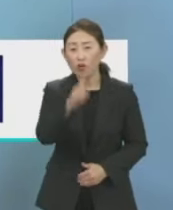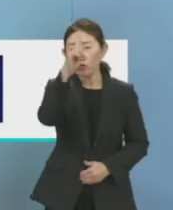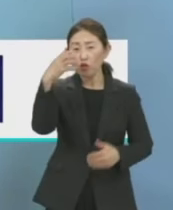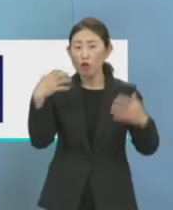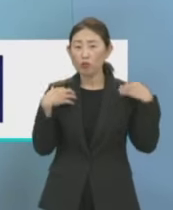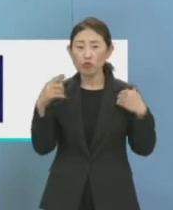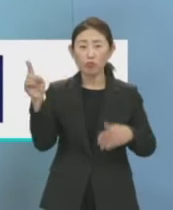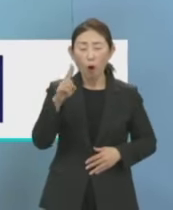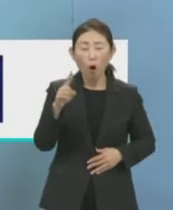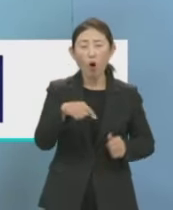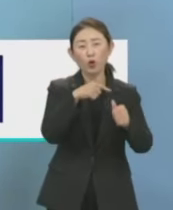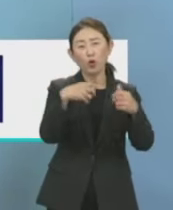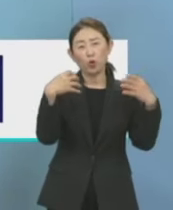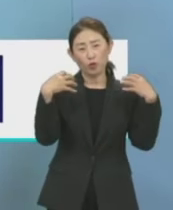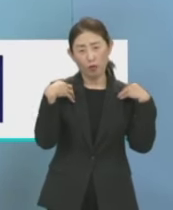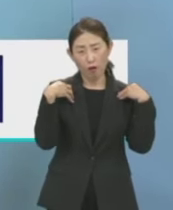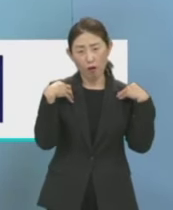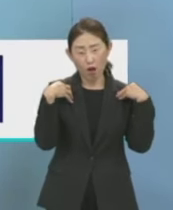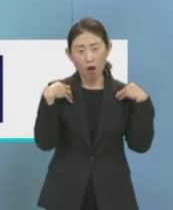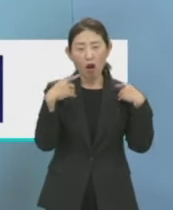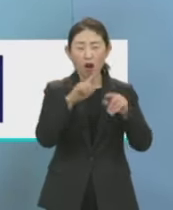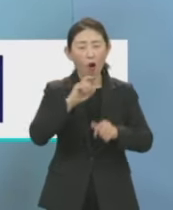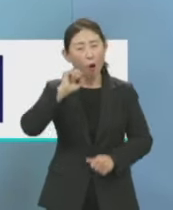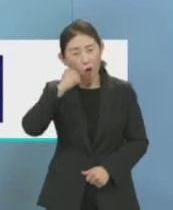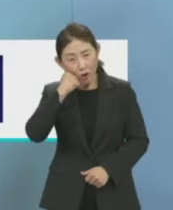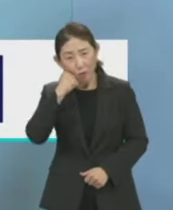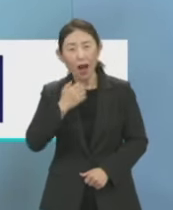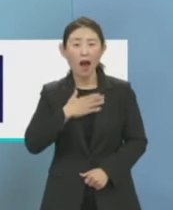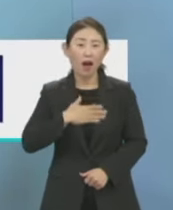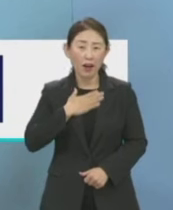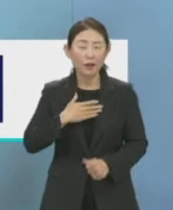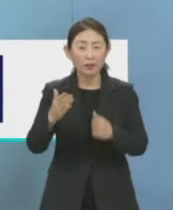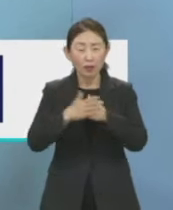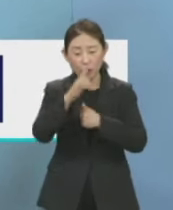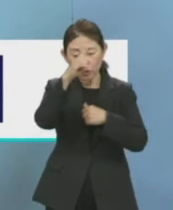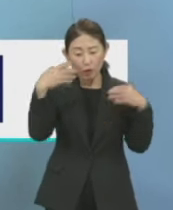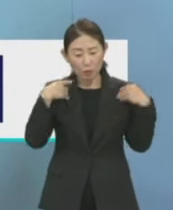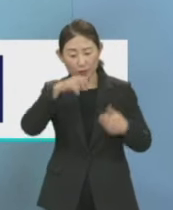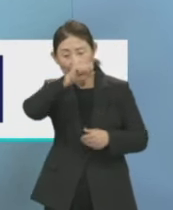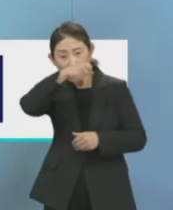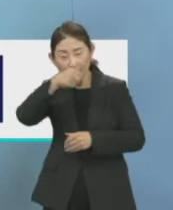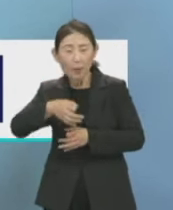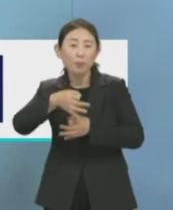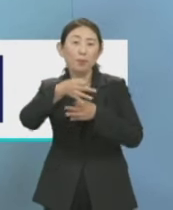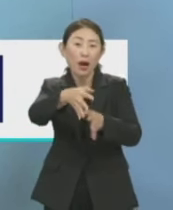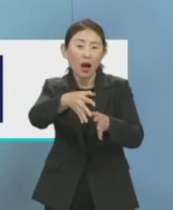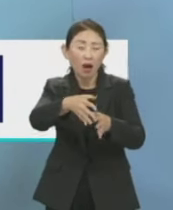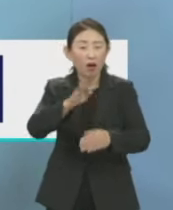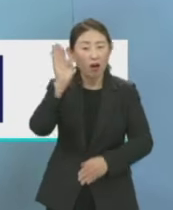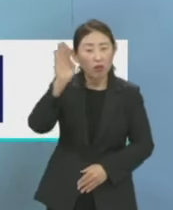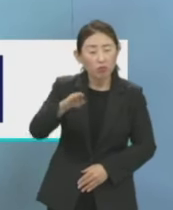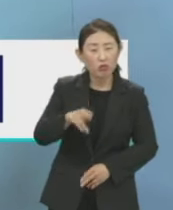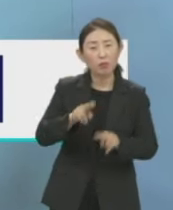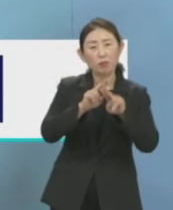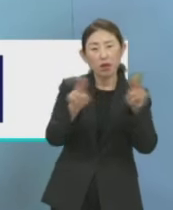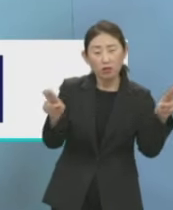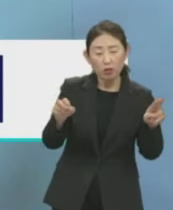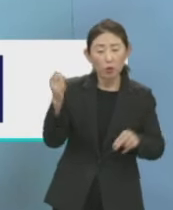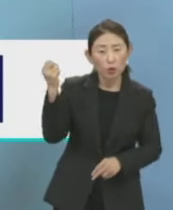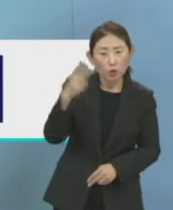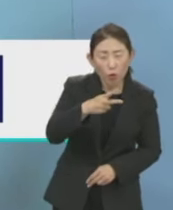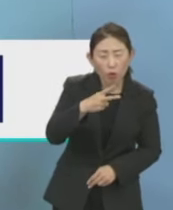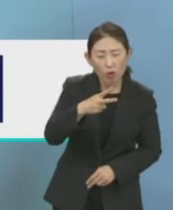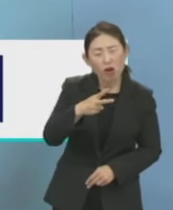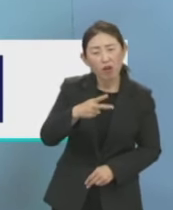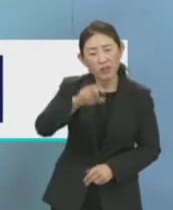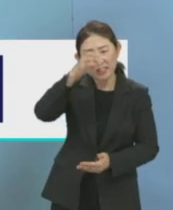정부가 지역교육의 어려움을 감안해 여러 분야에 걸쳐 일정 부분 부담했던 예산들이 폐지되거나 대폭 삭감되면서